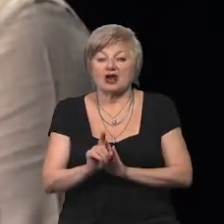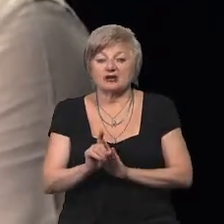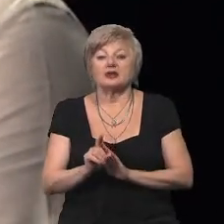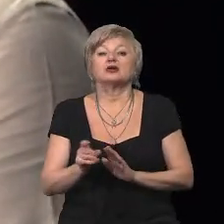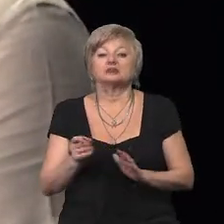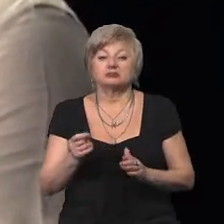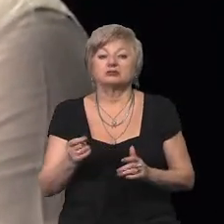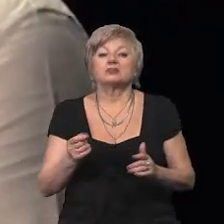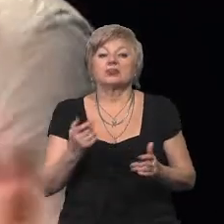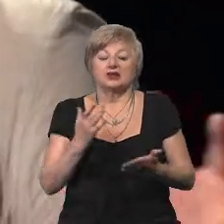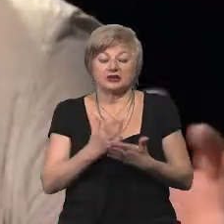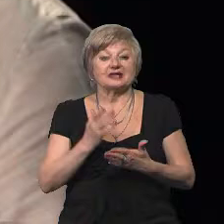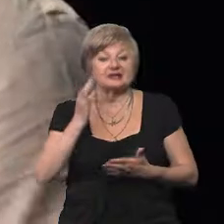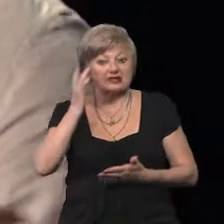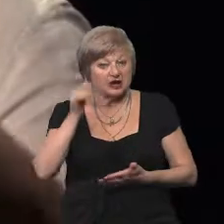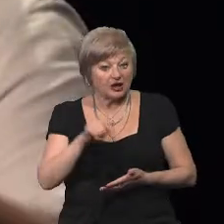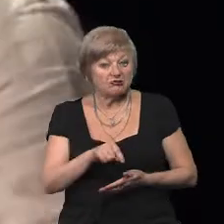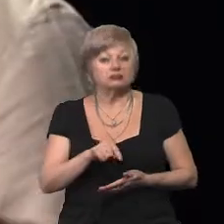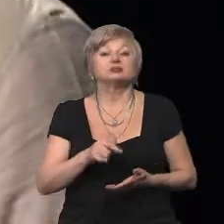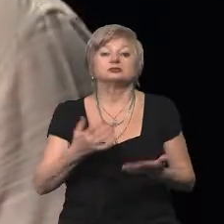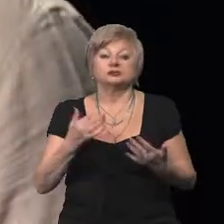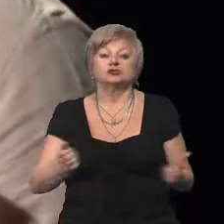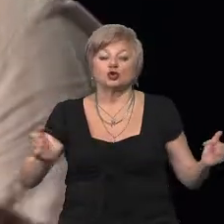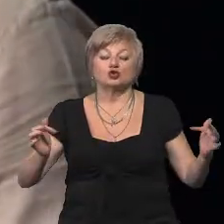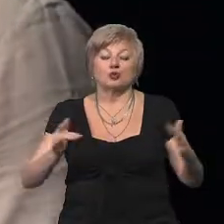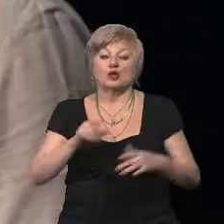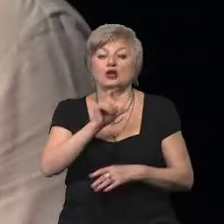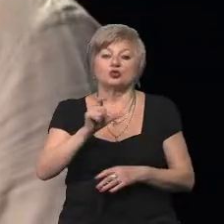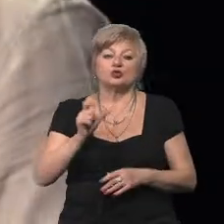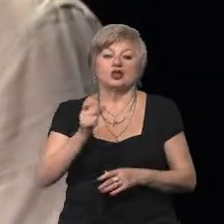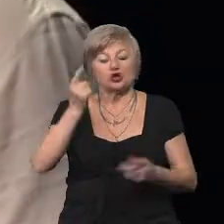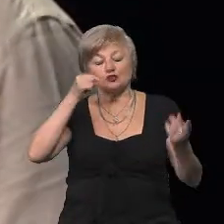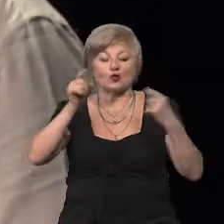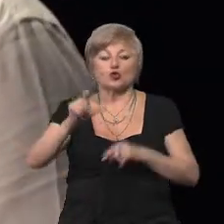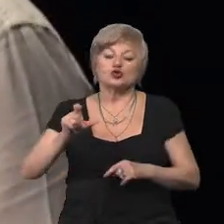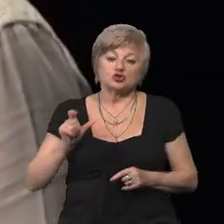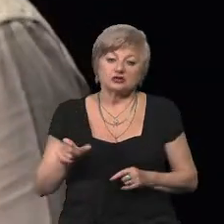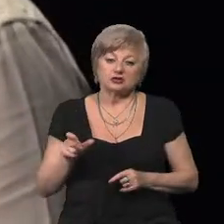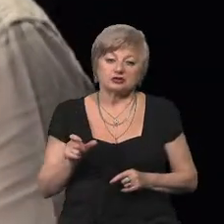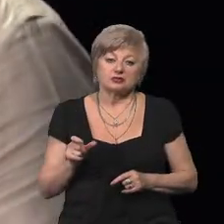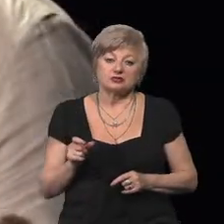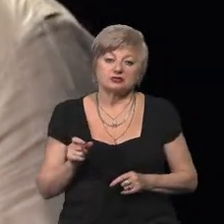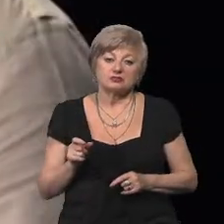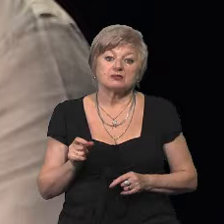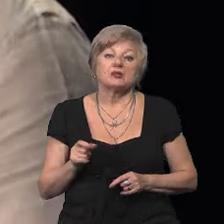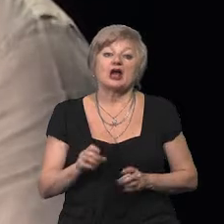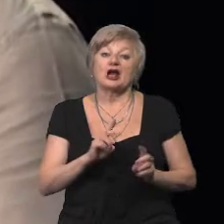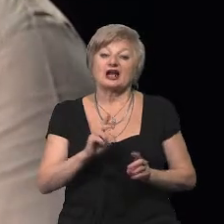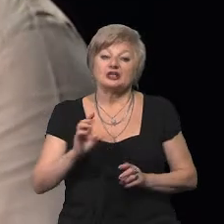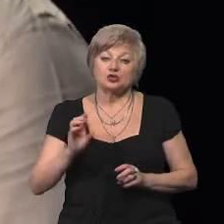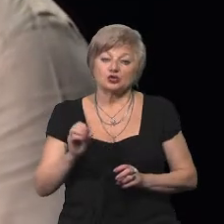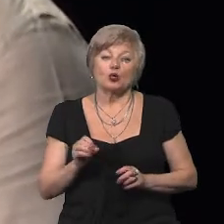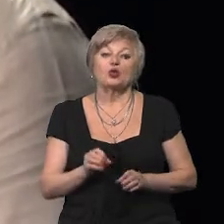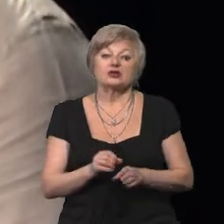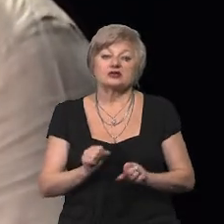то есть когда есть идея центра, и она собирает всех вот этих всех творческих и нетворческих людей, которые